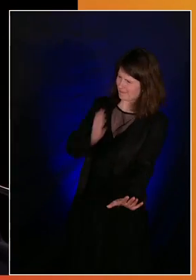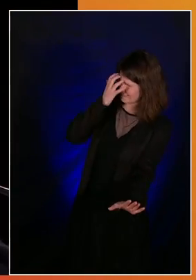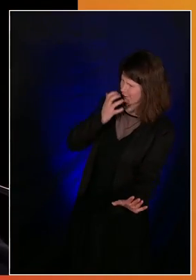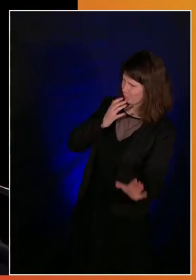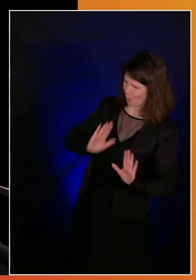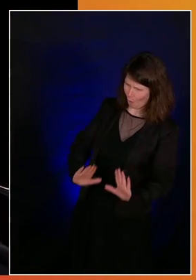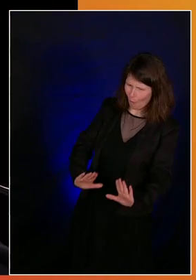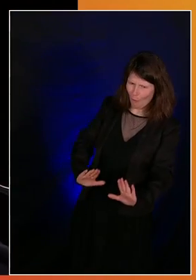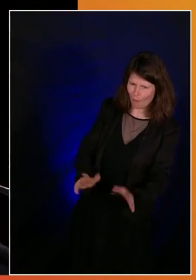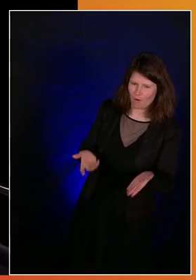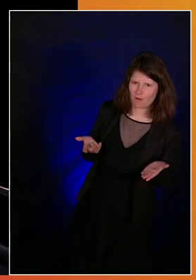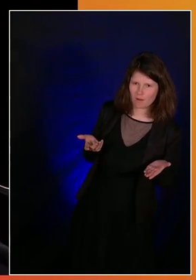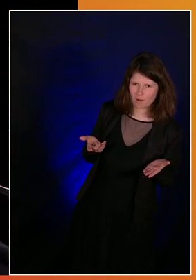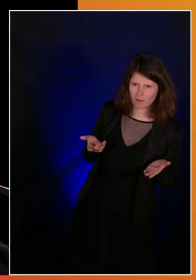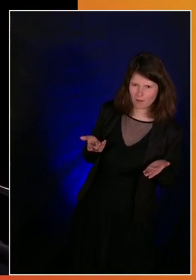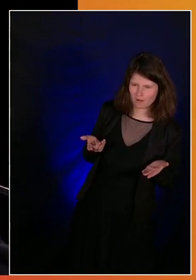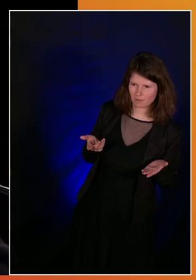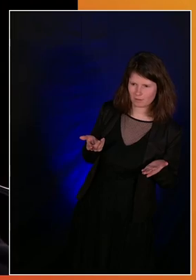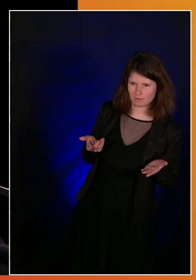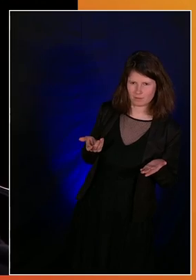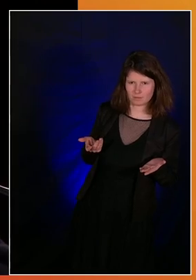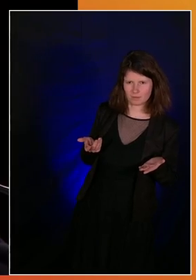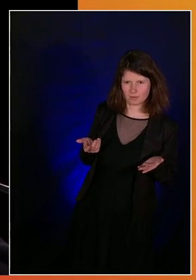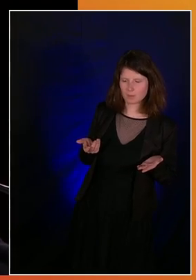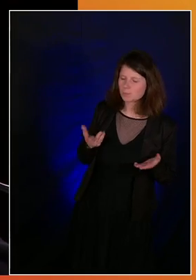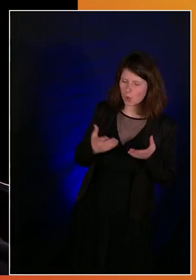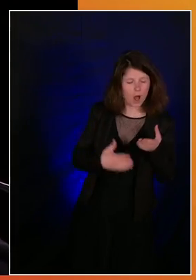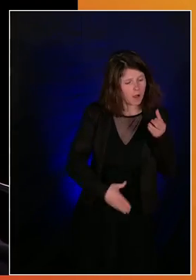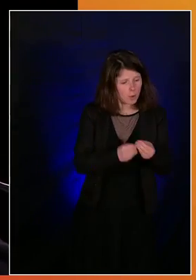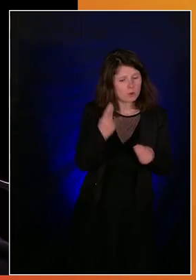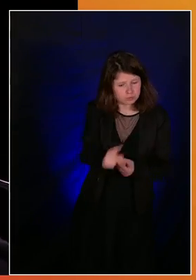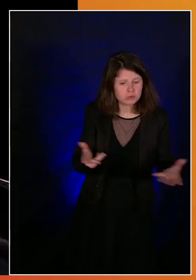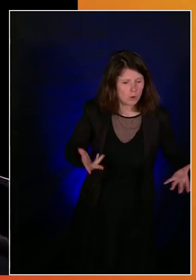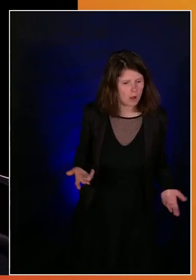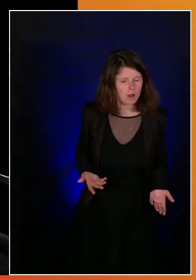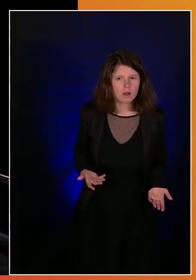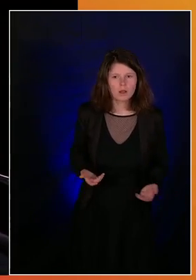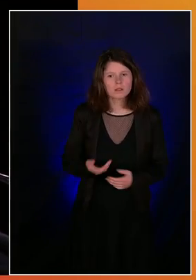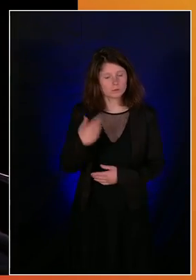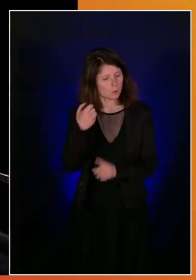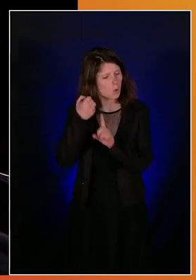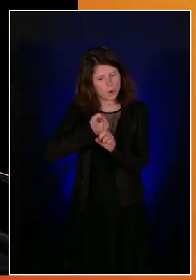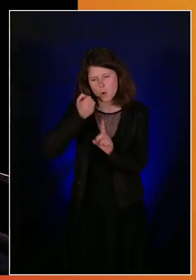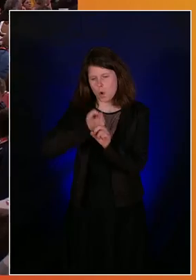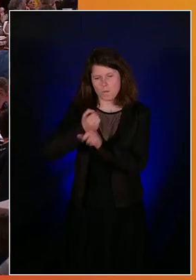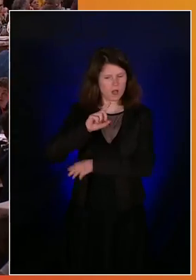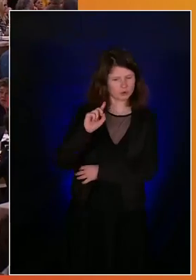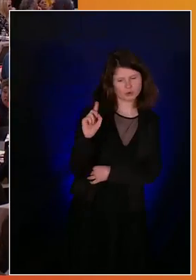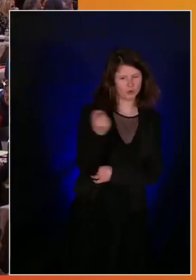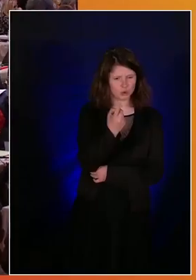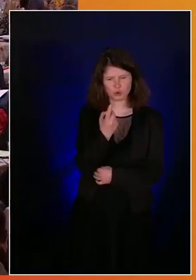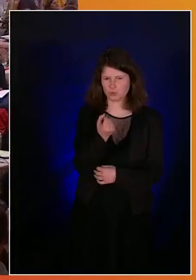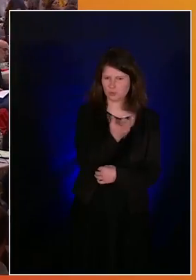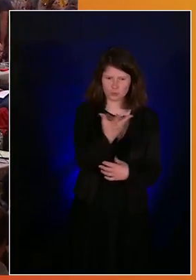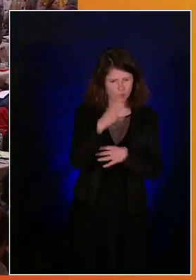vous rendez compte là les camarades bon ton amendement s'il te plaît tous les combats sont interprofessionnels et c'est